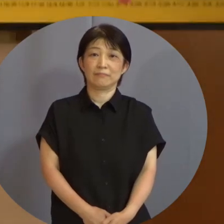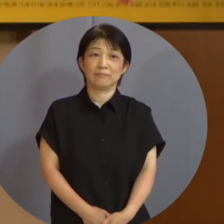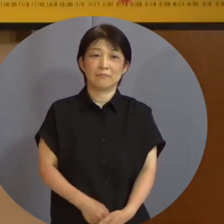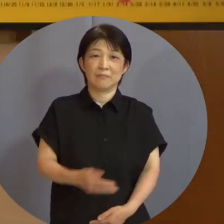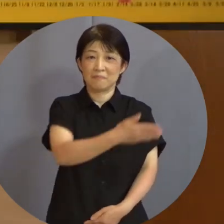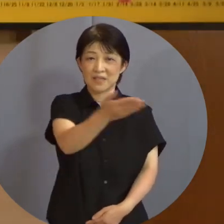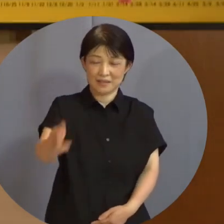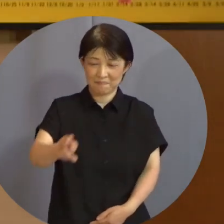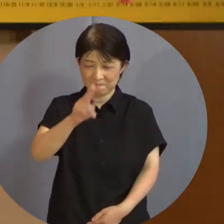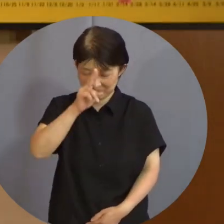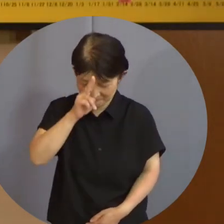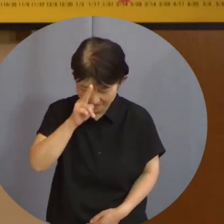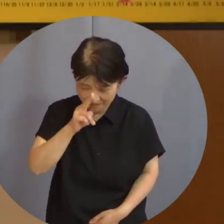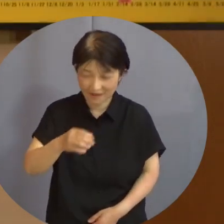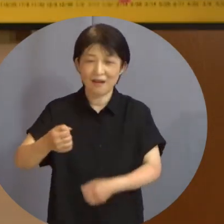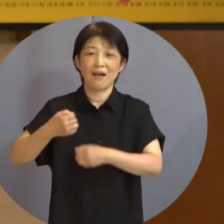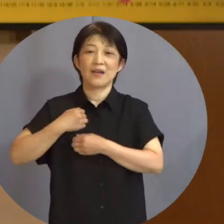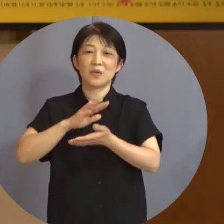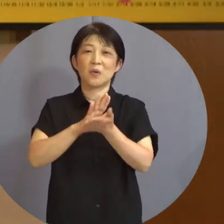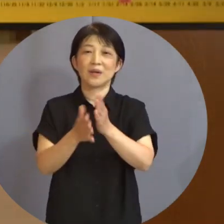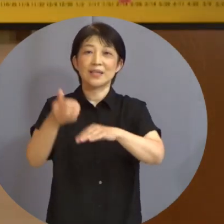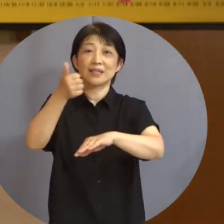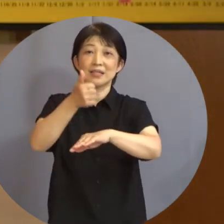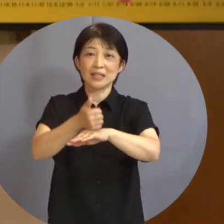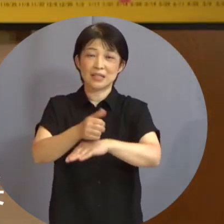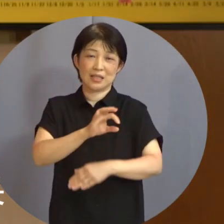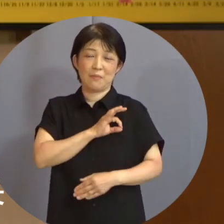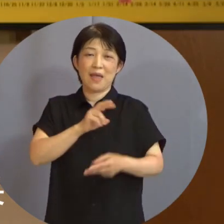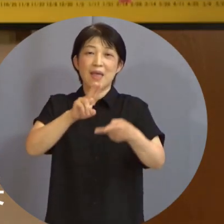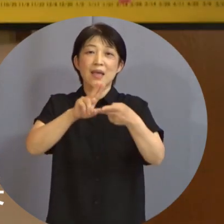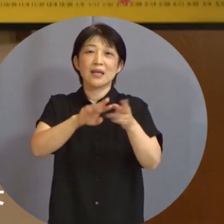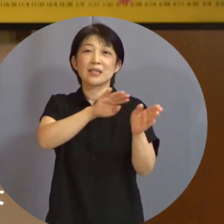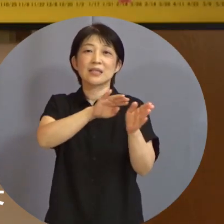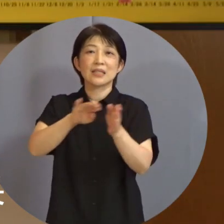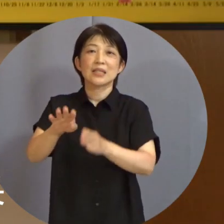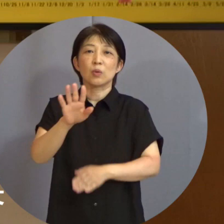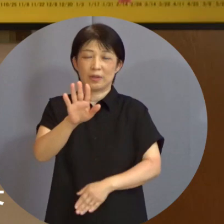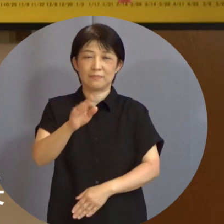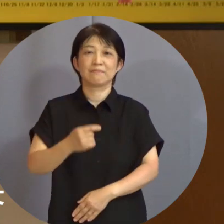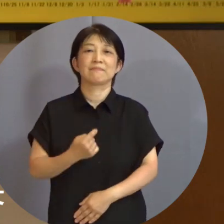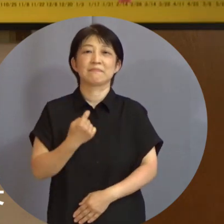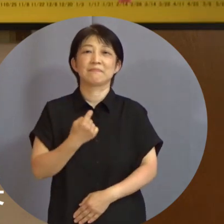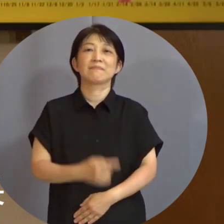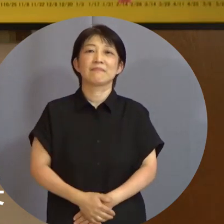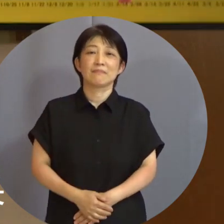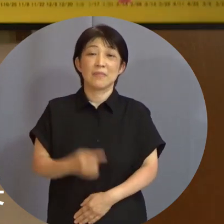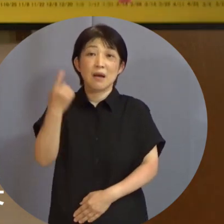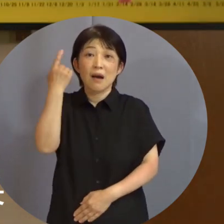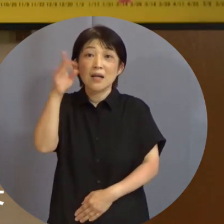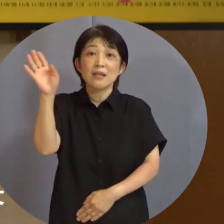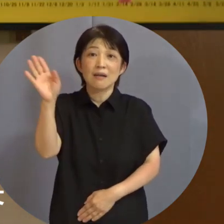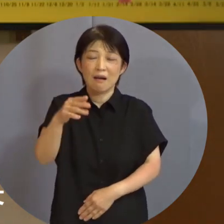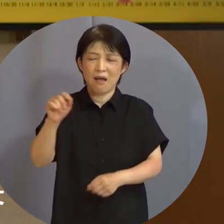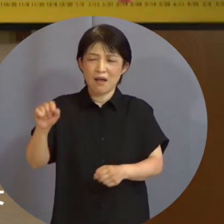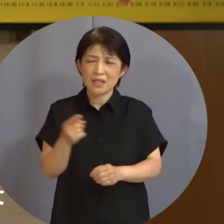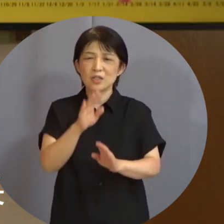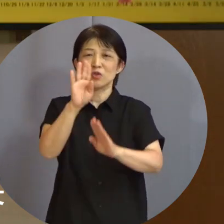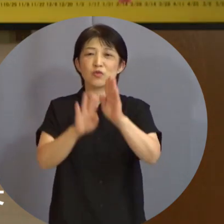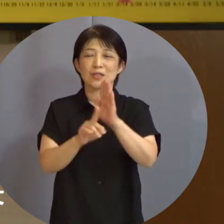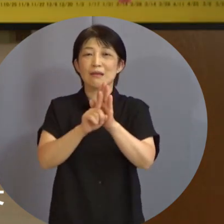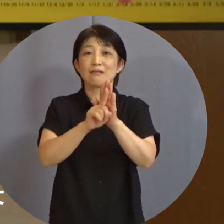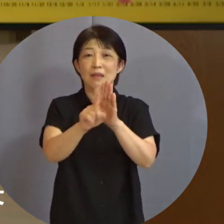皆さんこんにちは。兵庫県知事の井戸俊雄です。明日から緊急事態宣言が6月20日ま